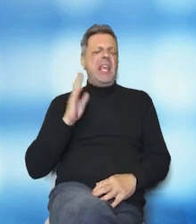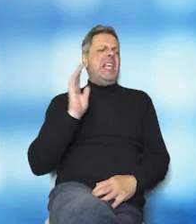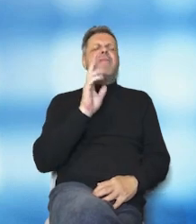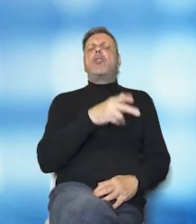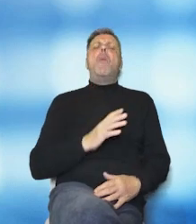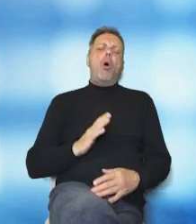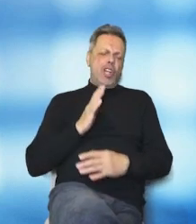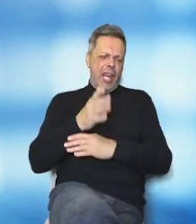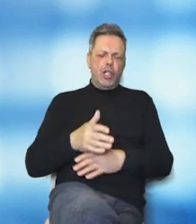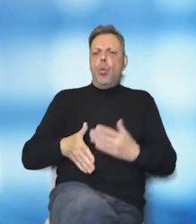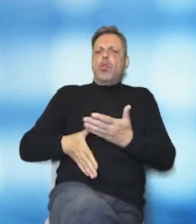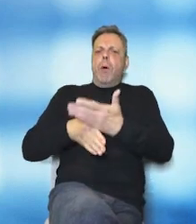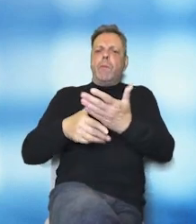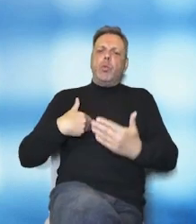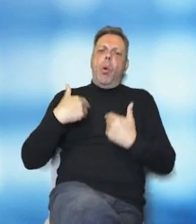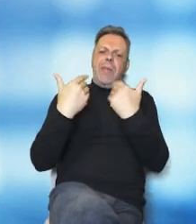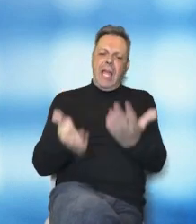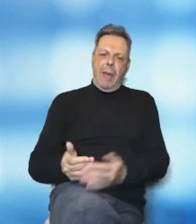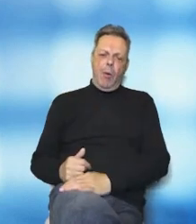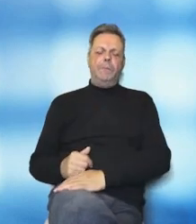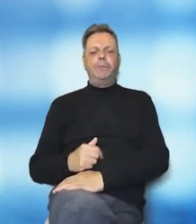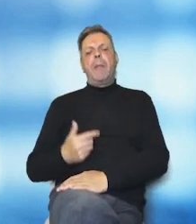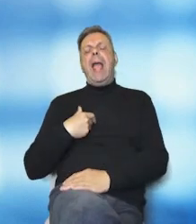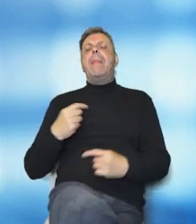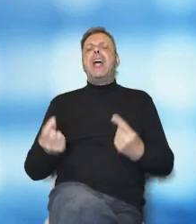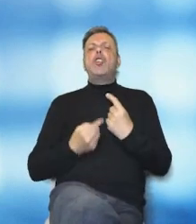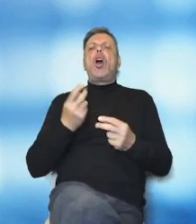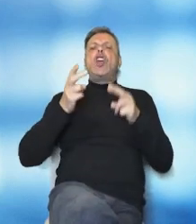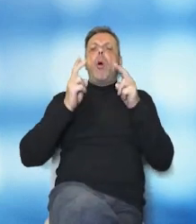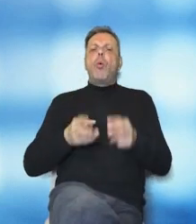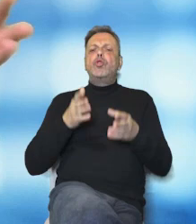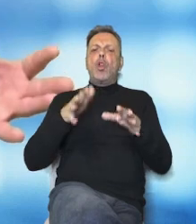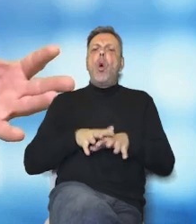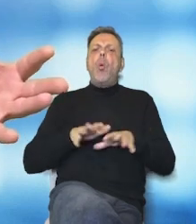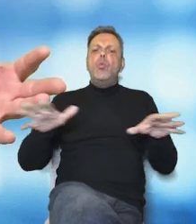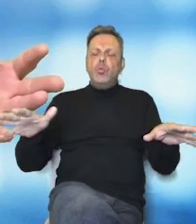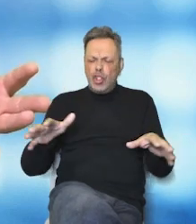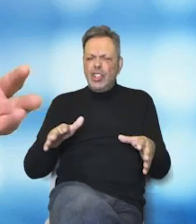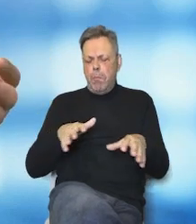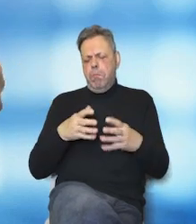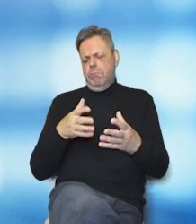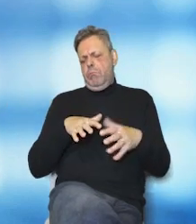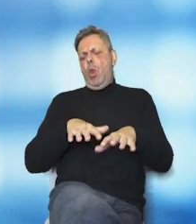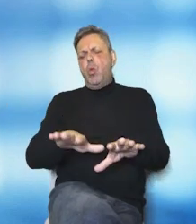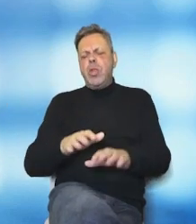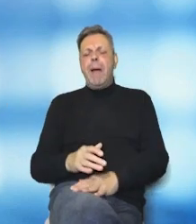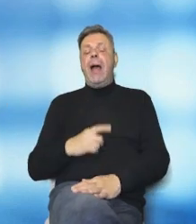uz potporu koju mi pružamo. Zapravo naš događaj omogućuje to širem spektru ljudi da dožive